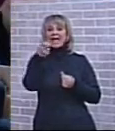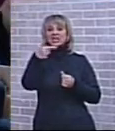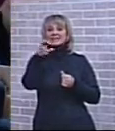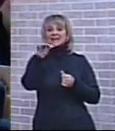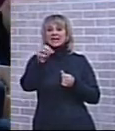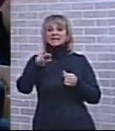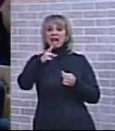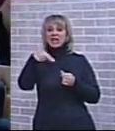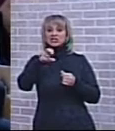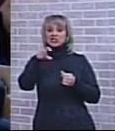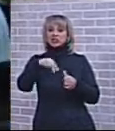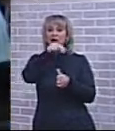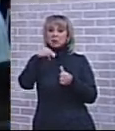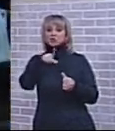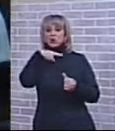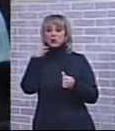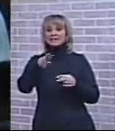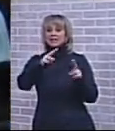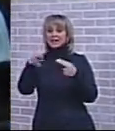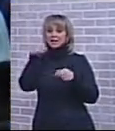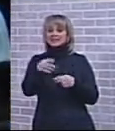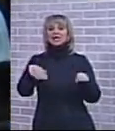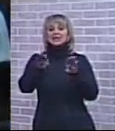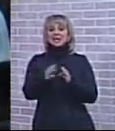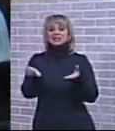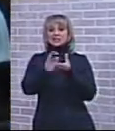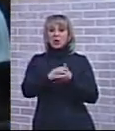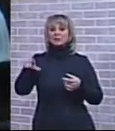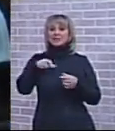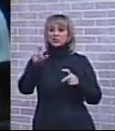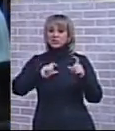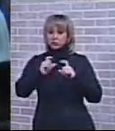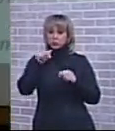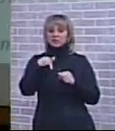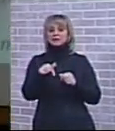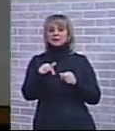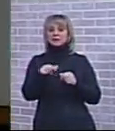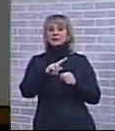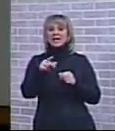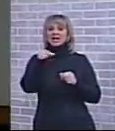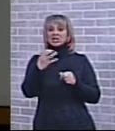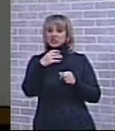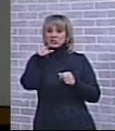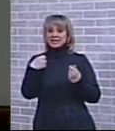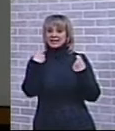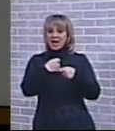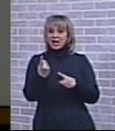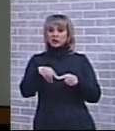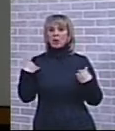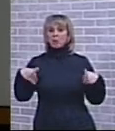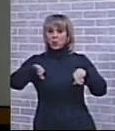Дагестанская лезгинка, армянские и русские народные танцы. Так и знакомятся донские студенты. Характерная чеченская одежда – это